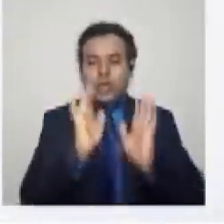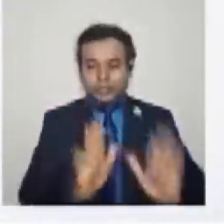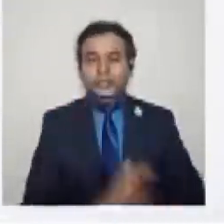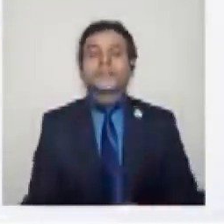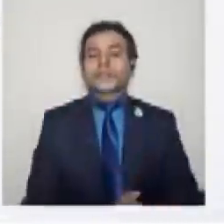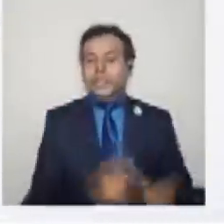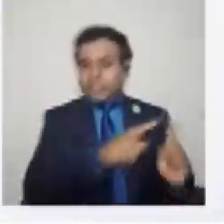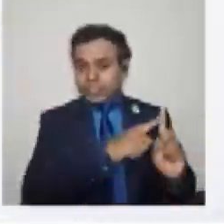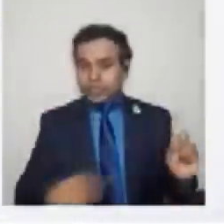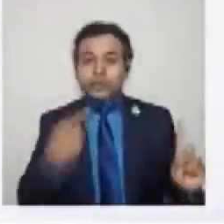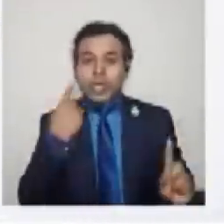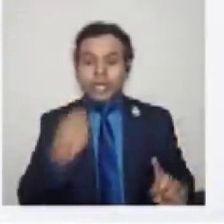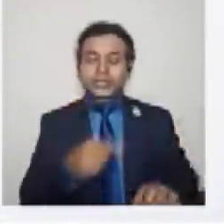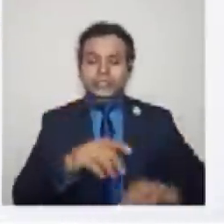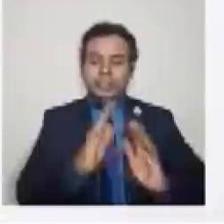1,12,306 জন।